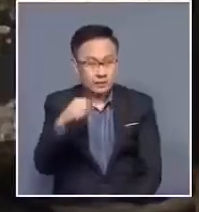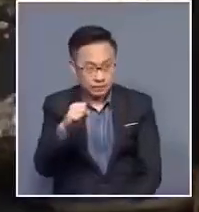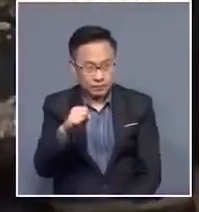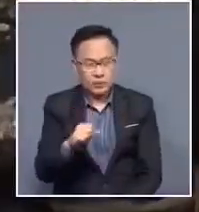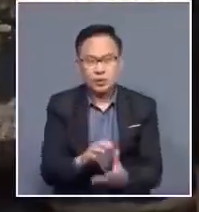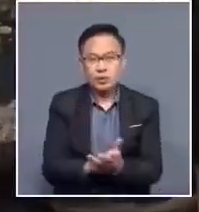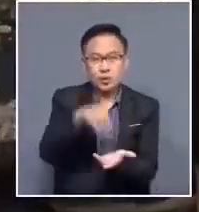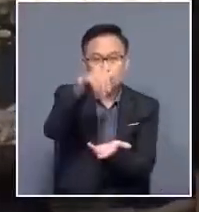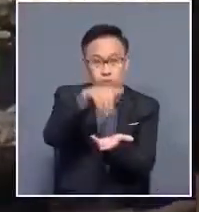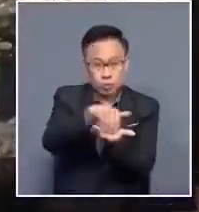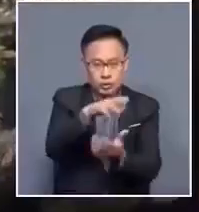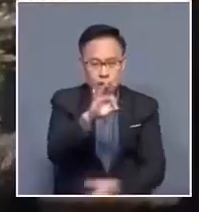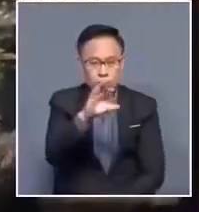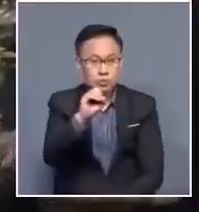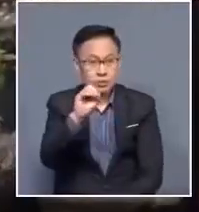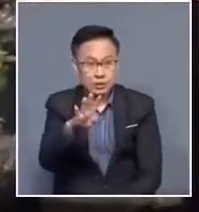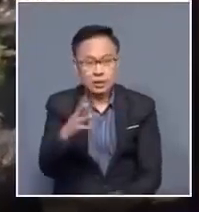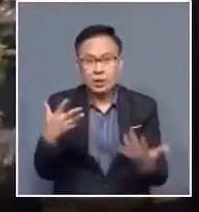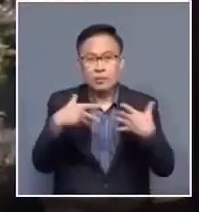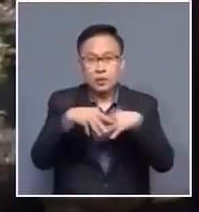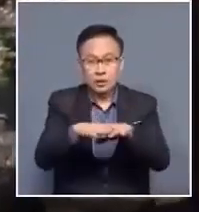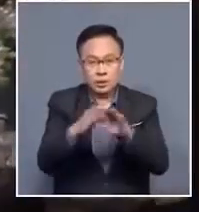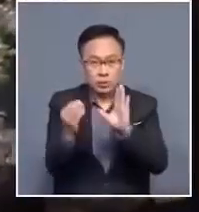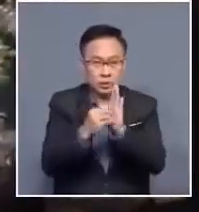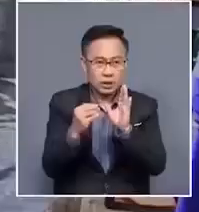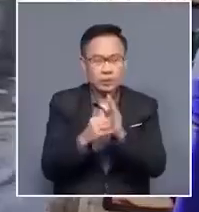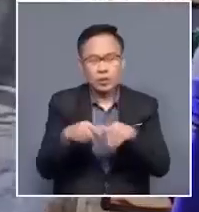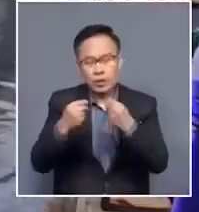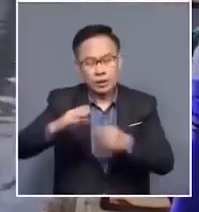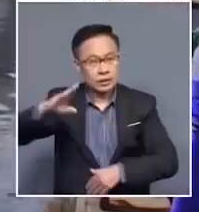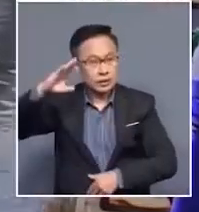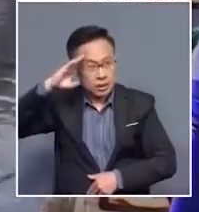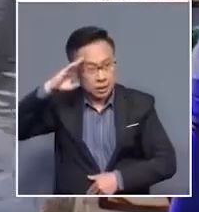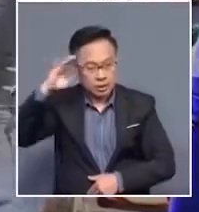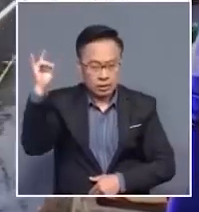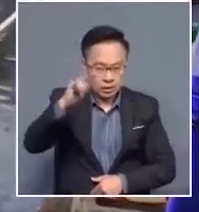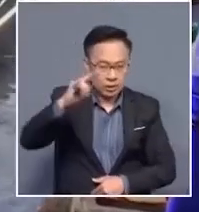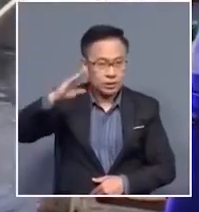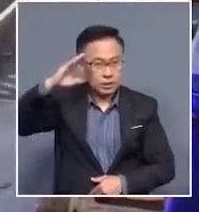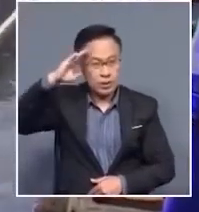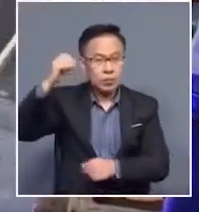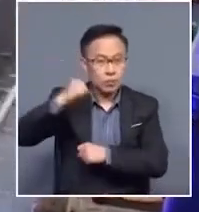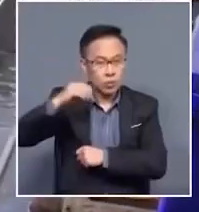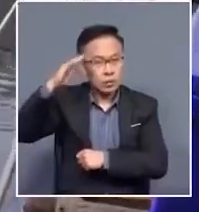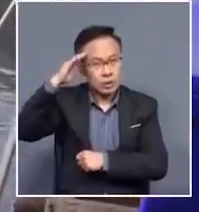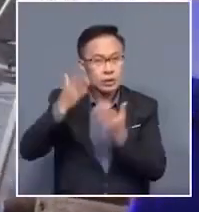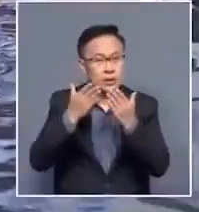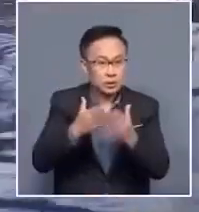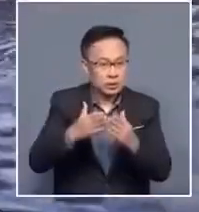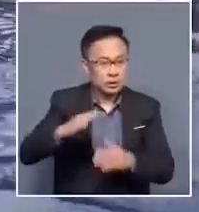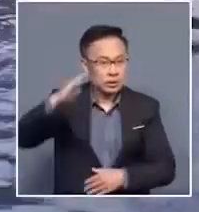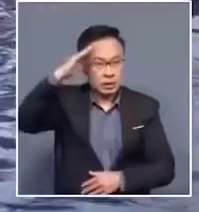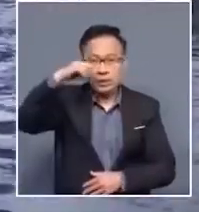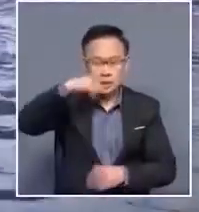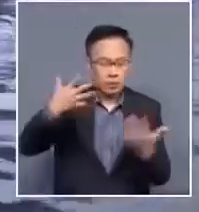ครแบ่งพื้นที่ให้ทางกระทรวงกลาโหมโดยตั้งแต่กองทัพอากาศกองบัญชาการกองทัพไทยกองทัพเรือรับผิดชอบพื้นที่ต่างๆว่าไปประส